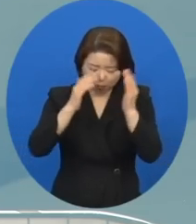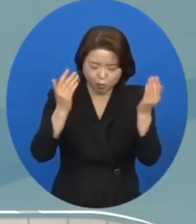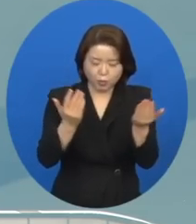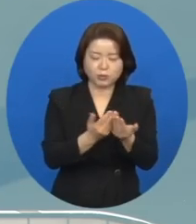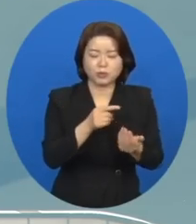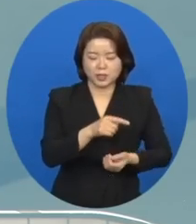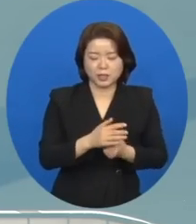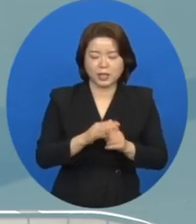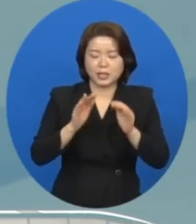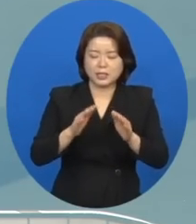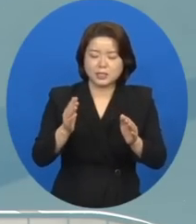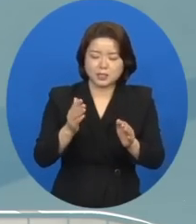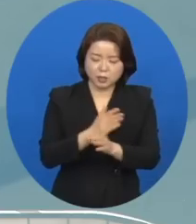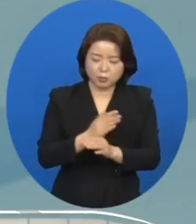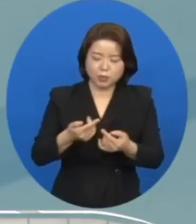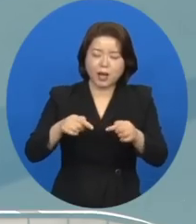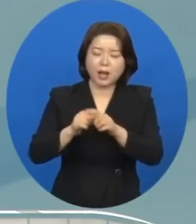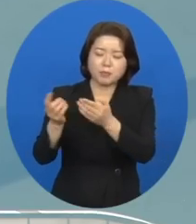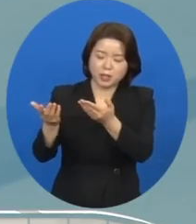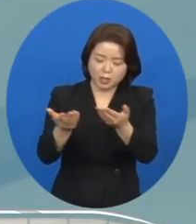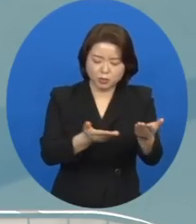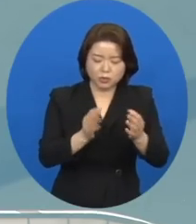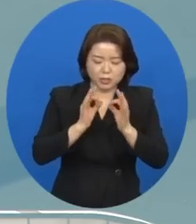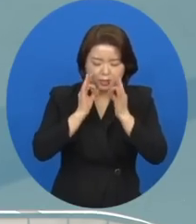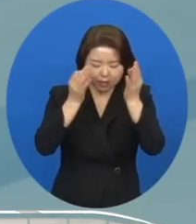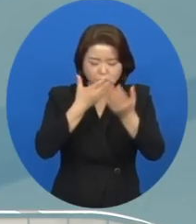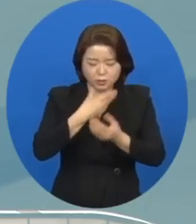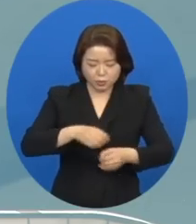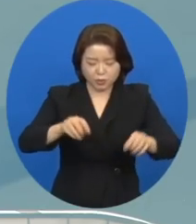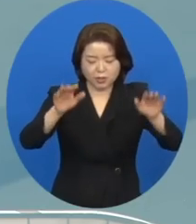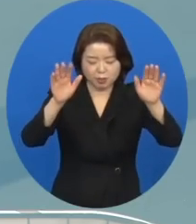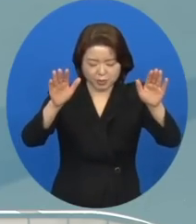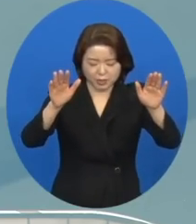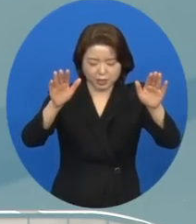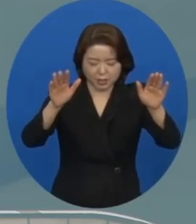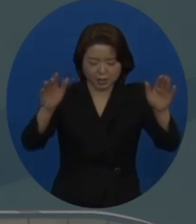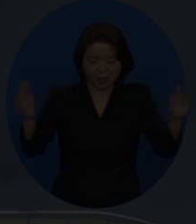이제부터 영원토록 함께 하시기를 간절히 축원하옵나이다. 아멘.